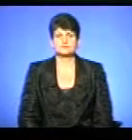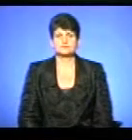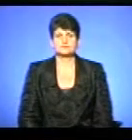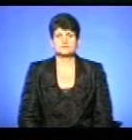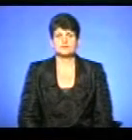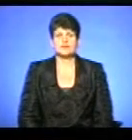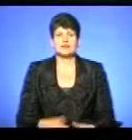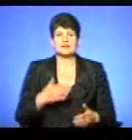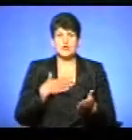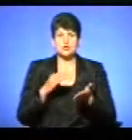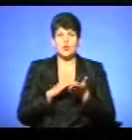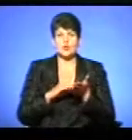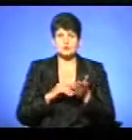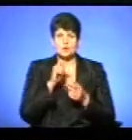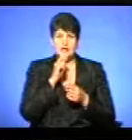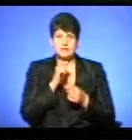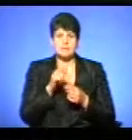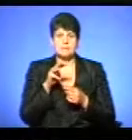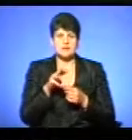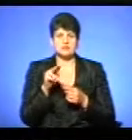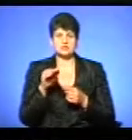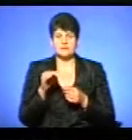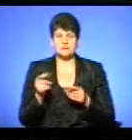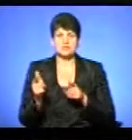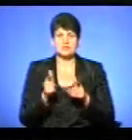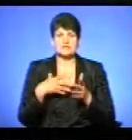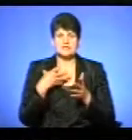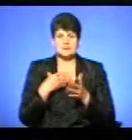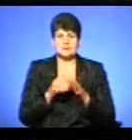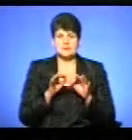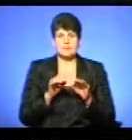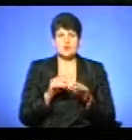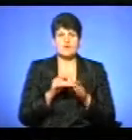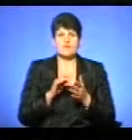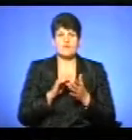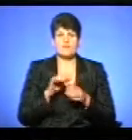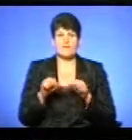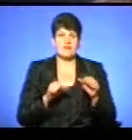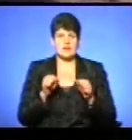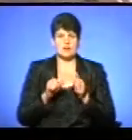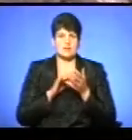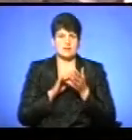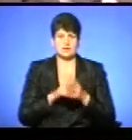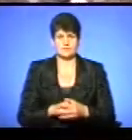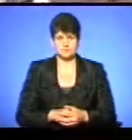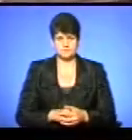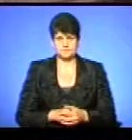І наш кореспондент Марта Журавель уже підготувала свій репортаж про веломандрівку. Дивіться.